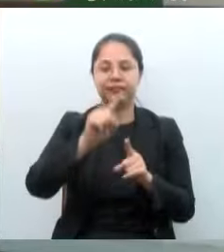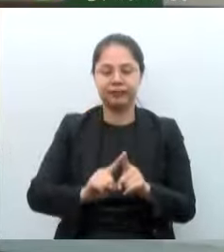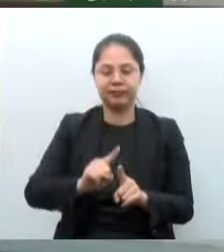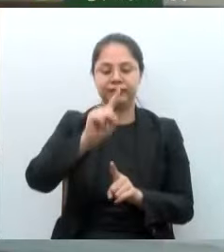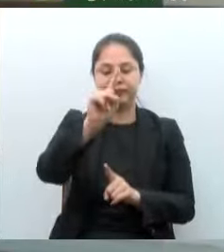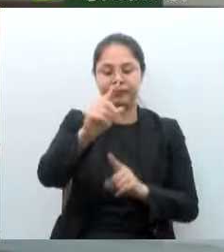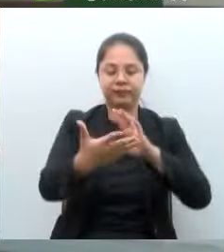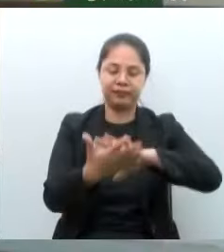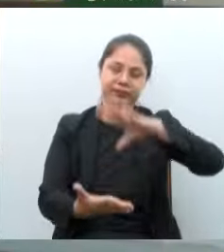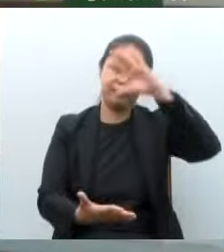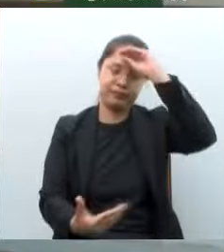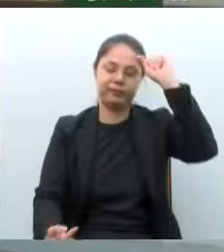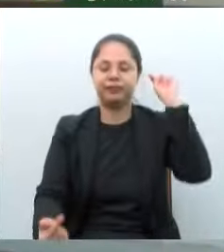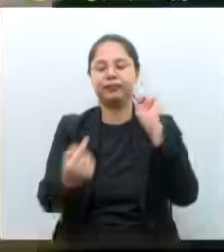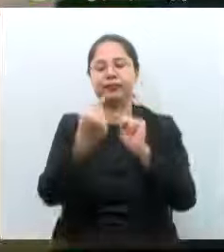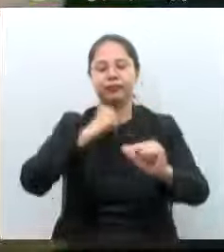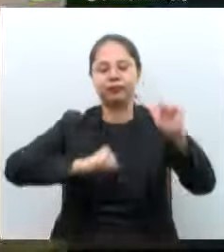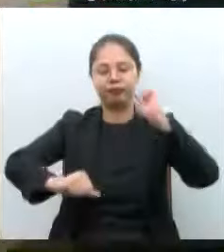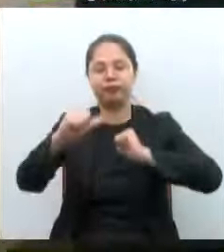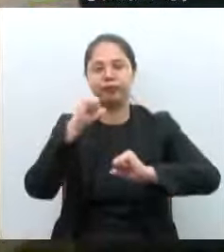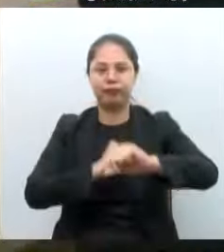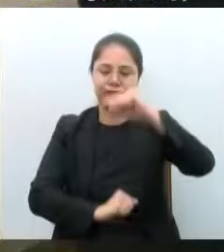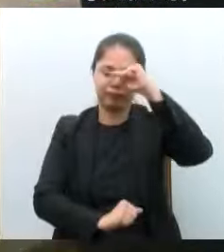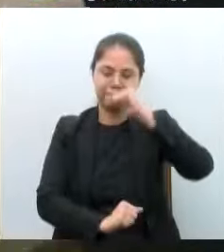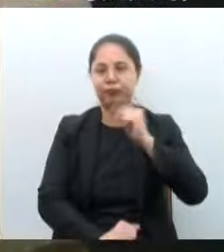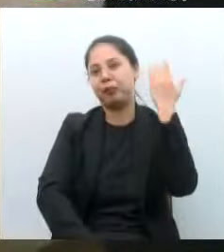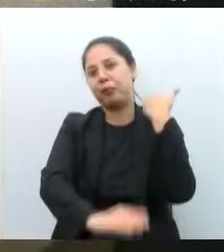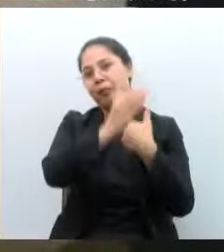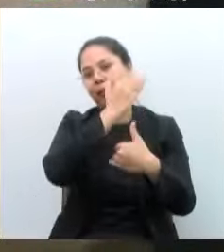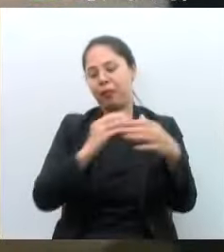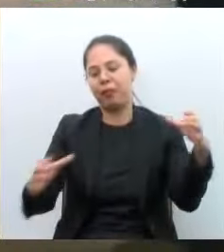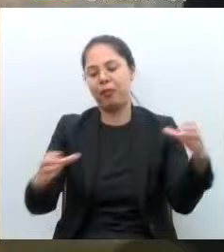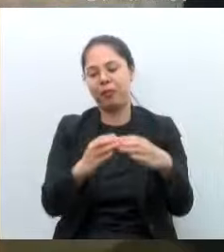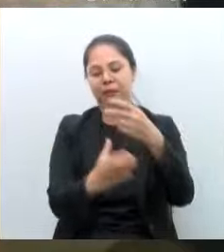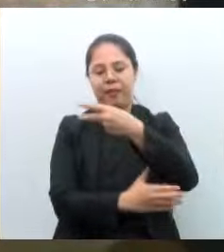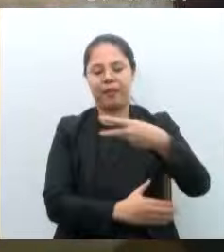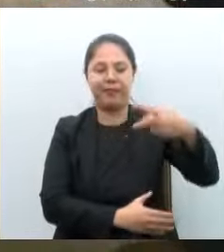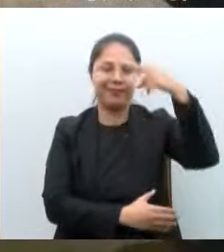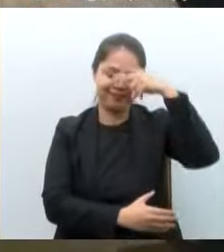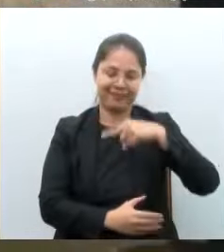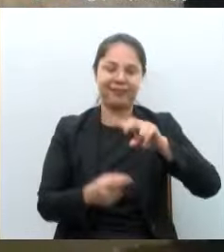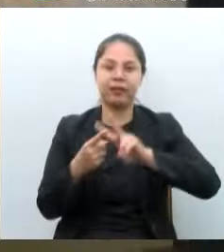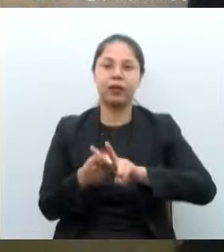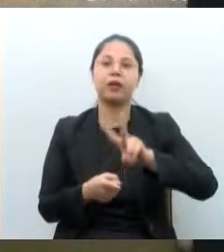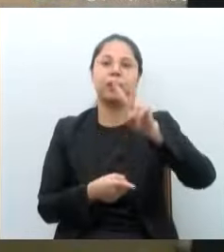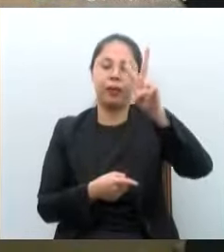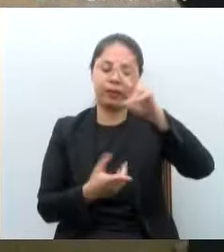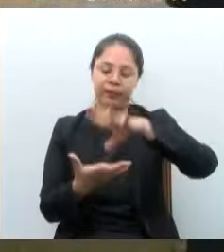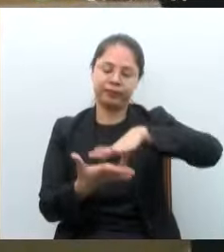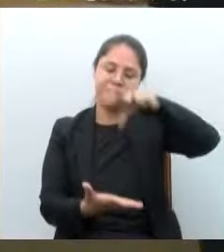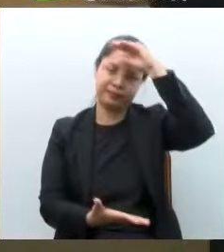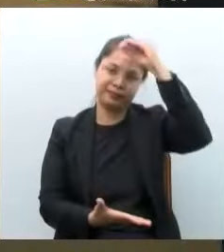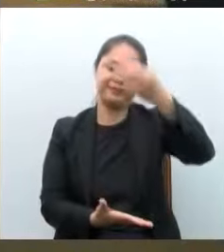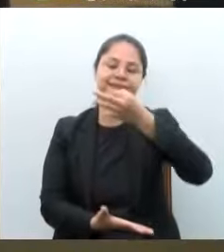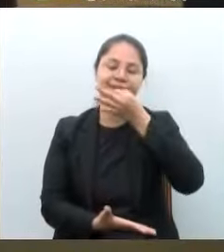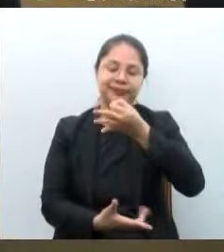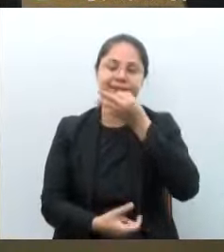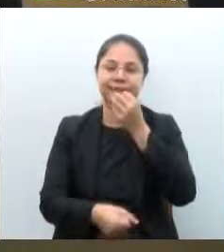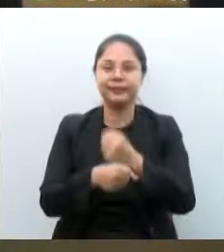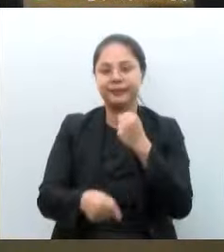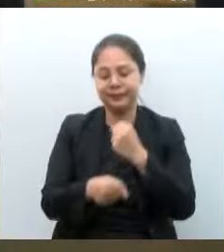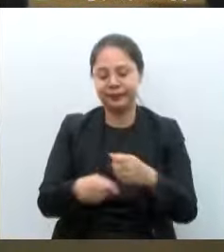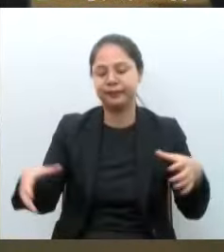เรียนรู้วรรณคดีไทยของกลุ่มสาระการเรียนรู้ภาษาไทย 2. ฐานการเรียนรู้สร้างงานสร้างอาชีพ